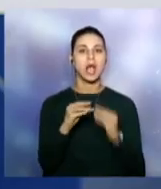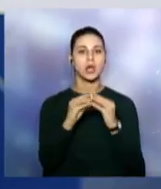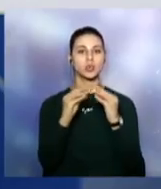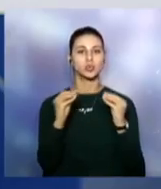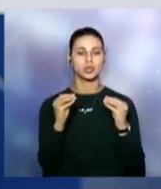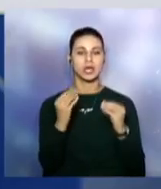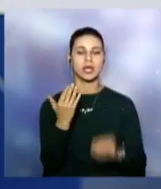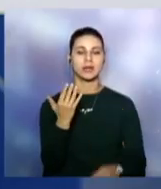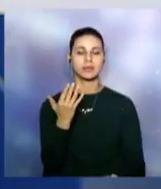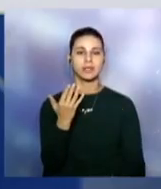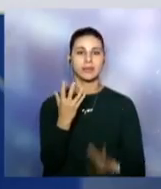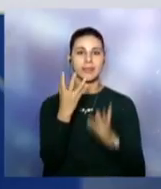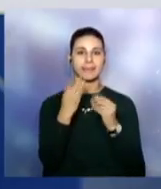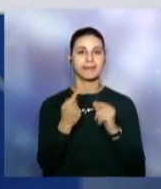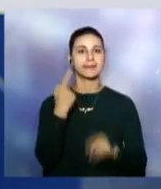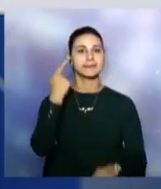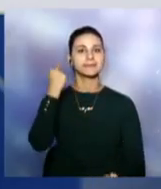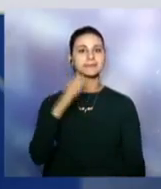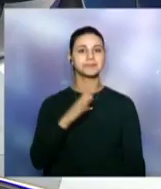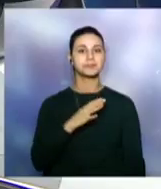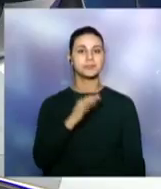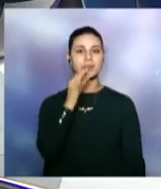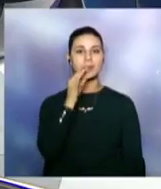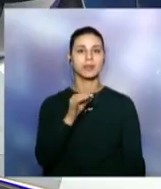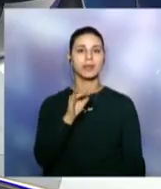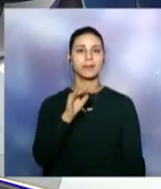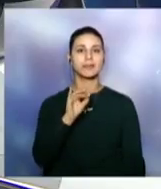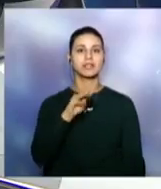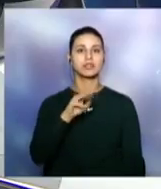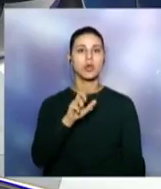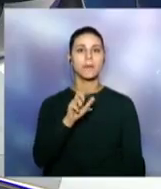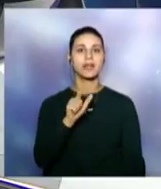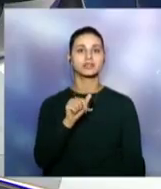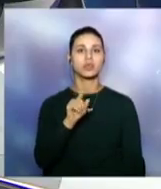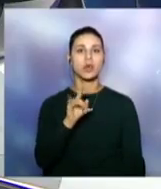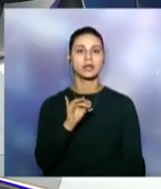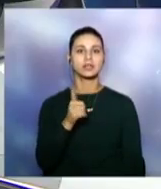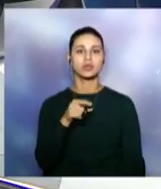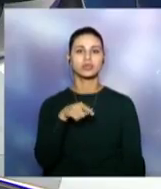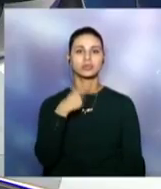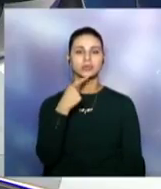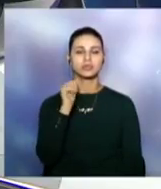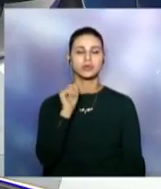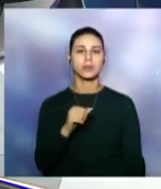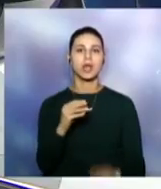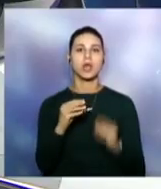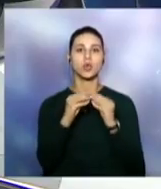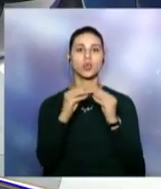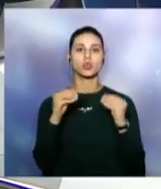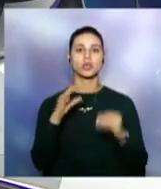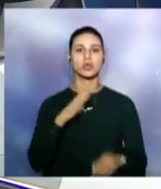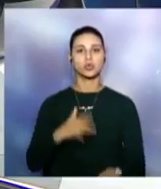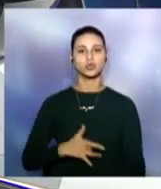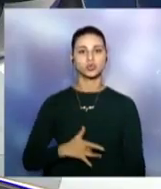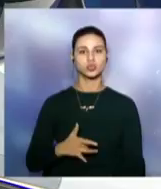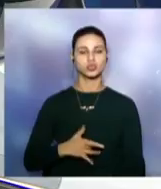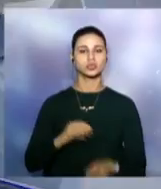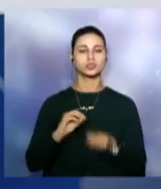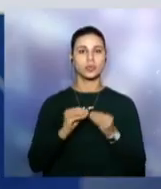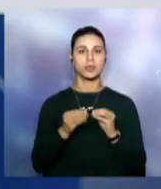გავახსენებ, რამდენიმე დღის წინ ჩვენ ვისაუბრეთ ფიტობეზოარზე, ანუ როგორ შეიძლება კურკა აღმოჩნდეს კუჩში,